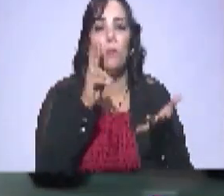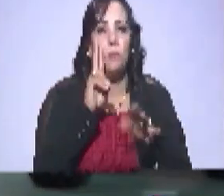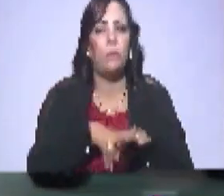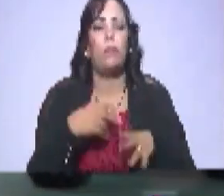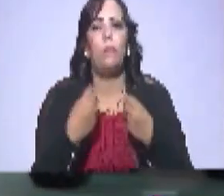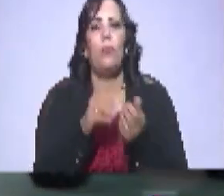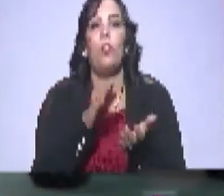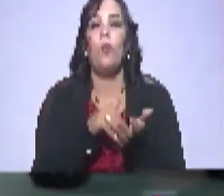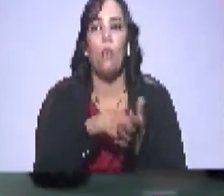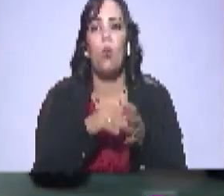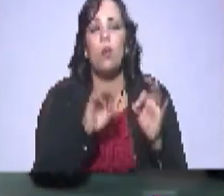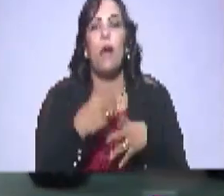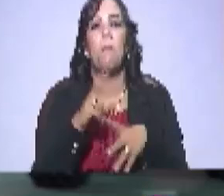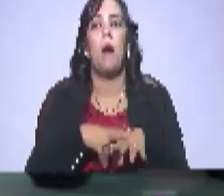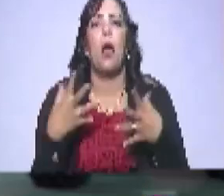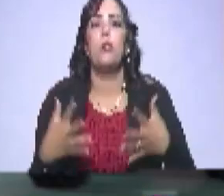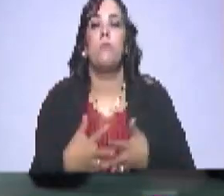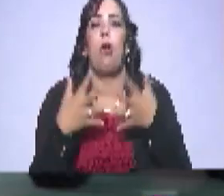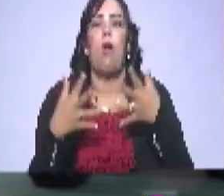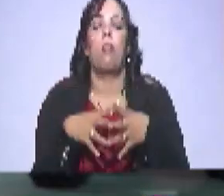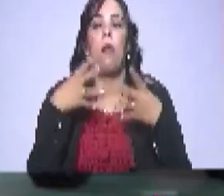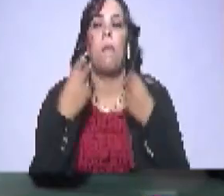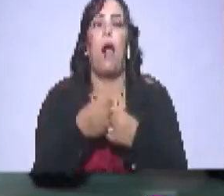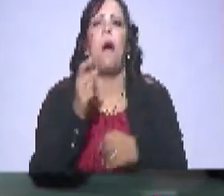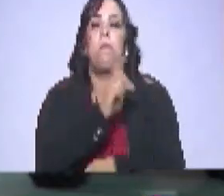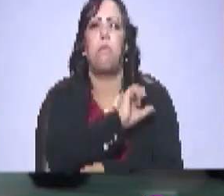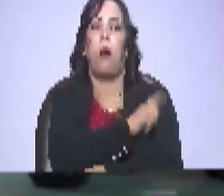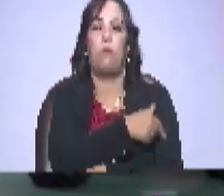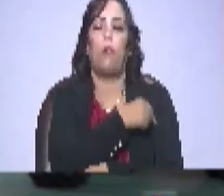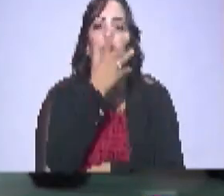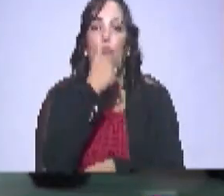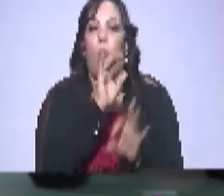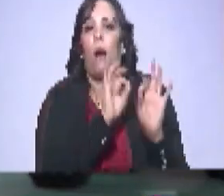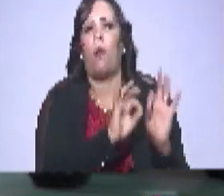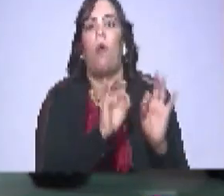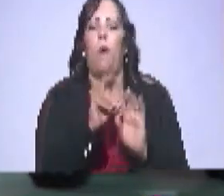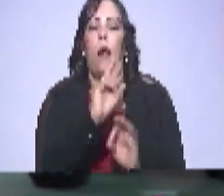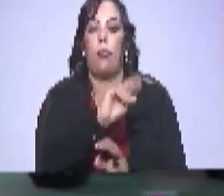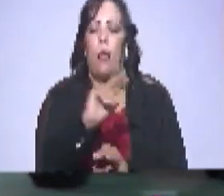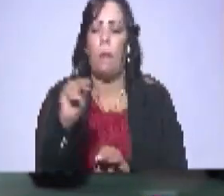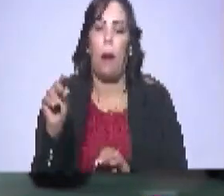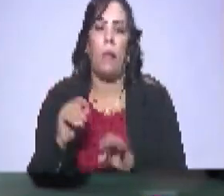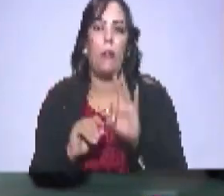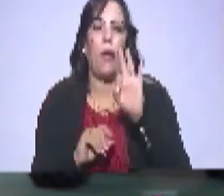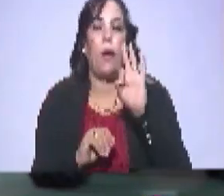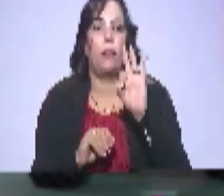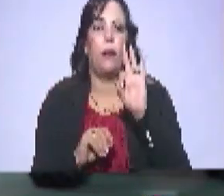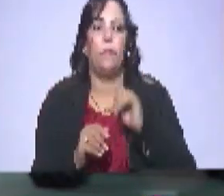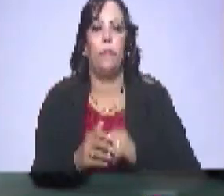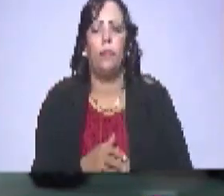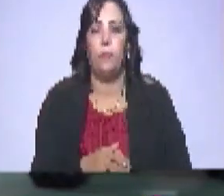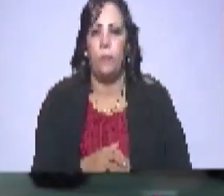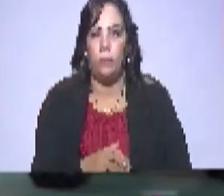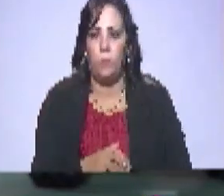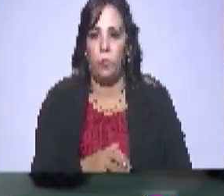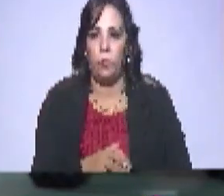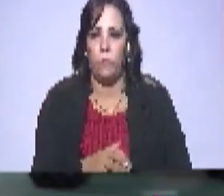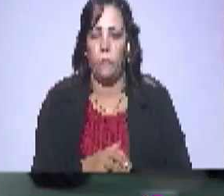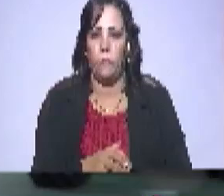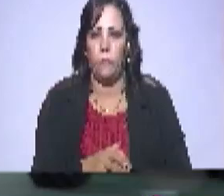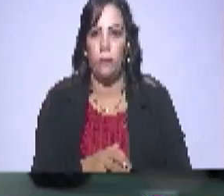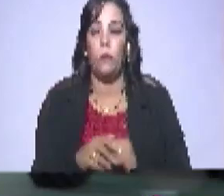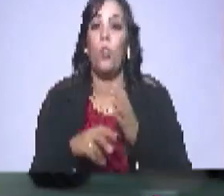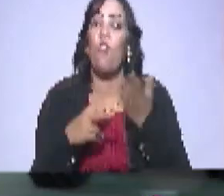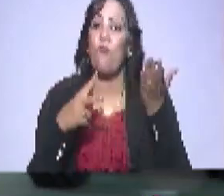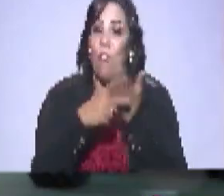المكونات والسلطه، سلطه البطاطس بنفس برضو مكونات الطاجن وبنفس مكونات الرز.